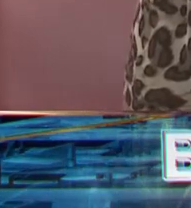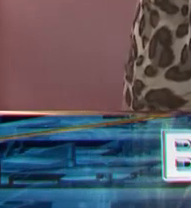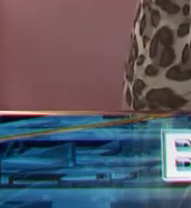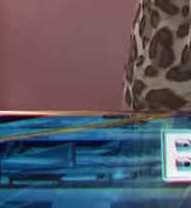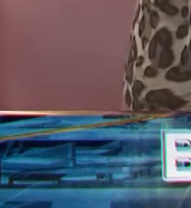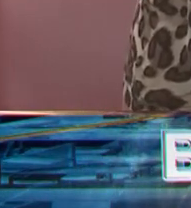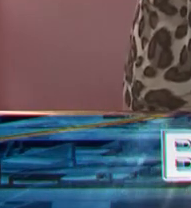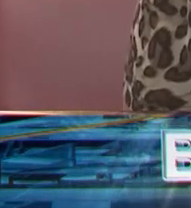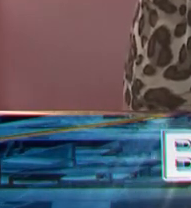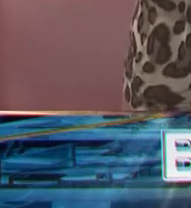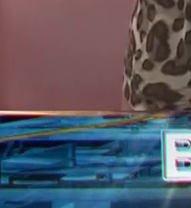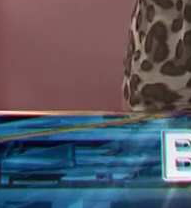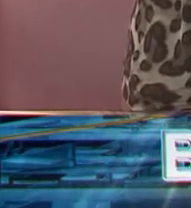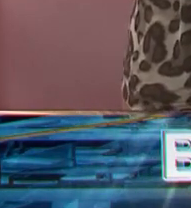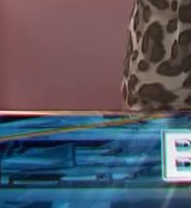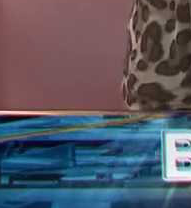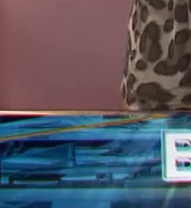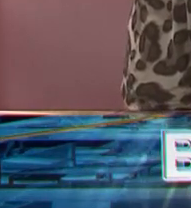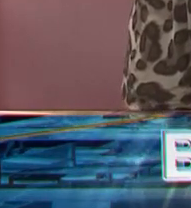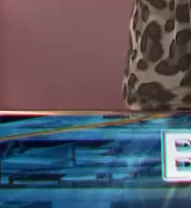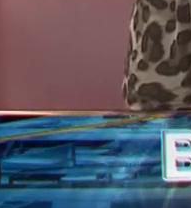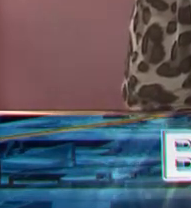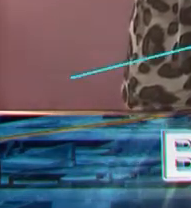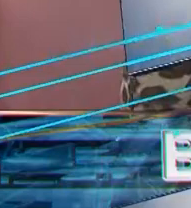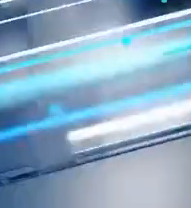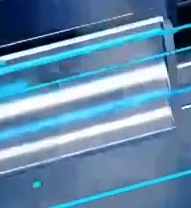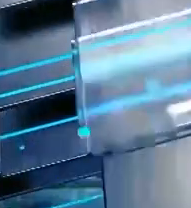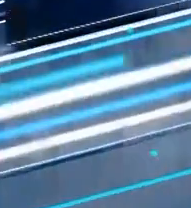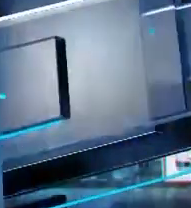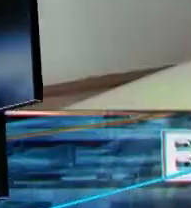радио жүргізушісі ретінде көрсетуге мүмкіндіктері болады.